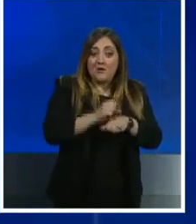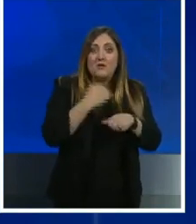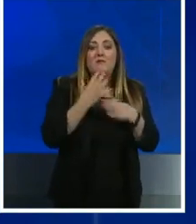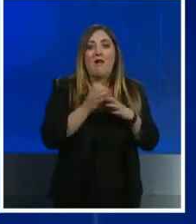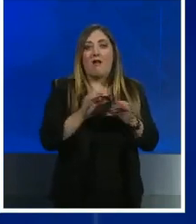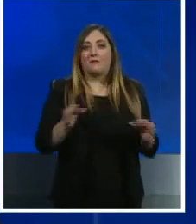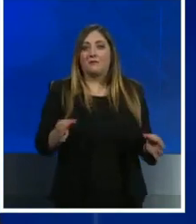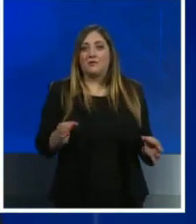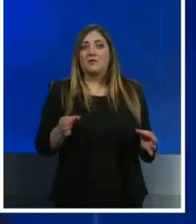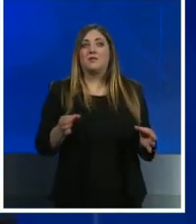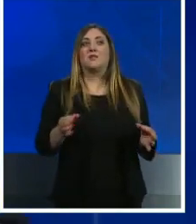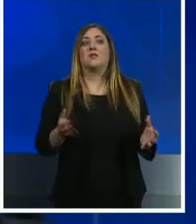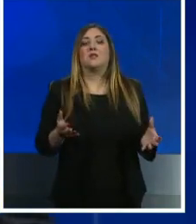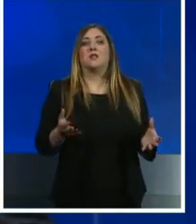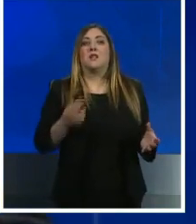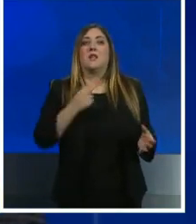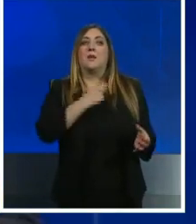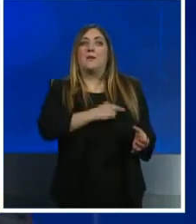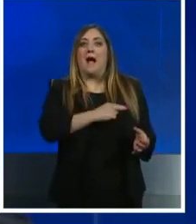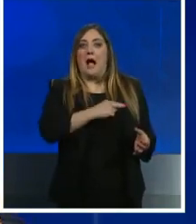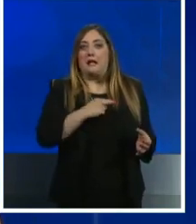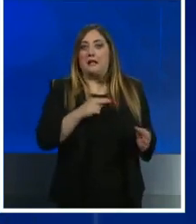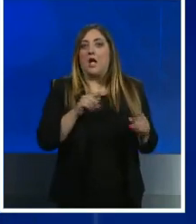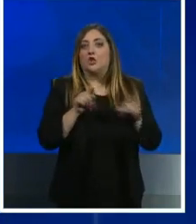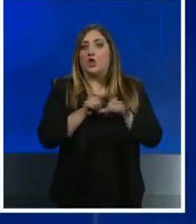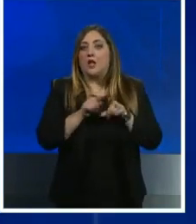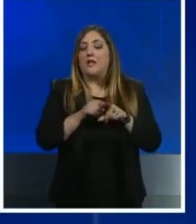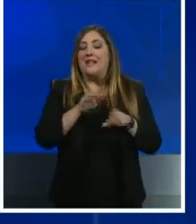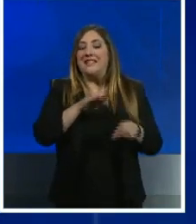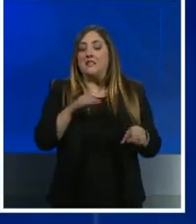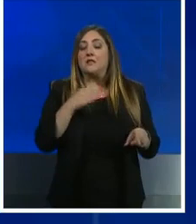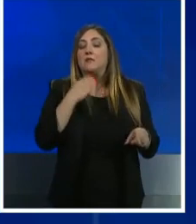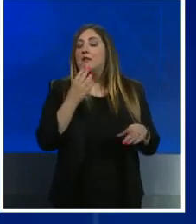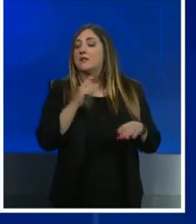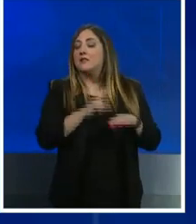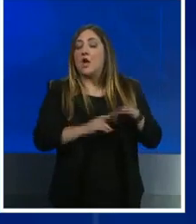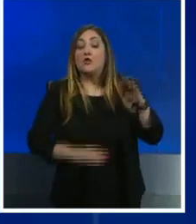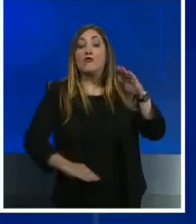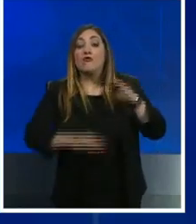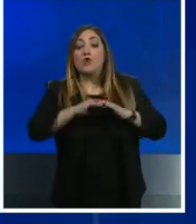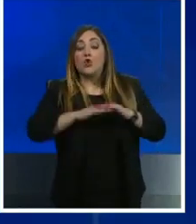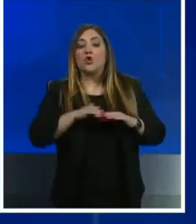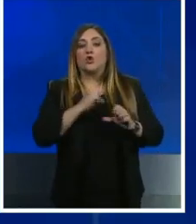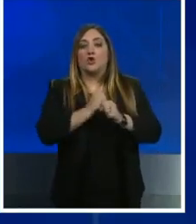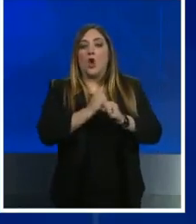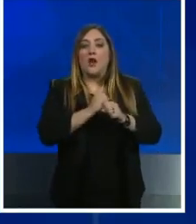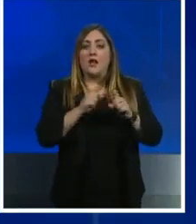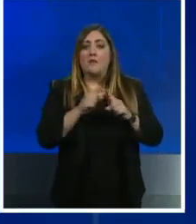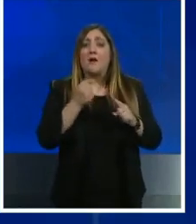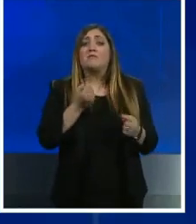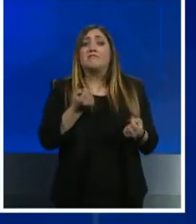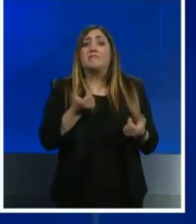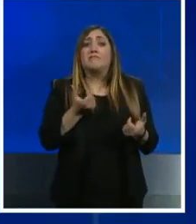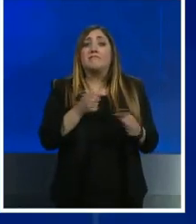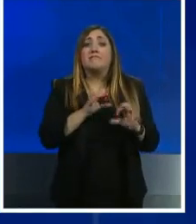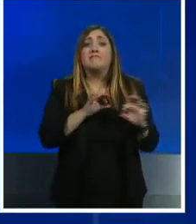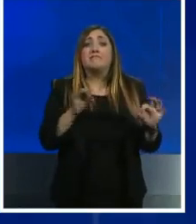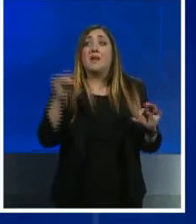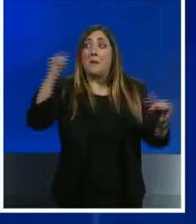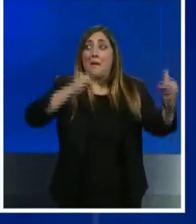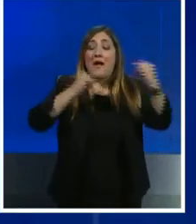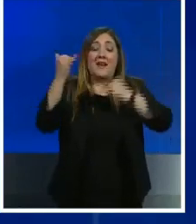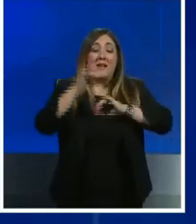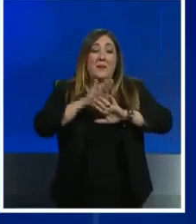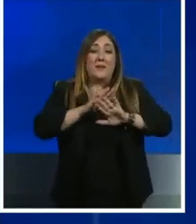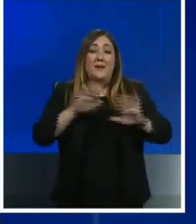maħniex bħala Maltin ħannimilew kull post li jkun hemm, imma għall-inqas ikollok kwantità raġonevoli ta' Maltin